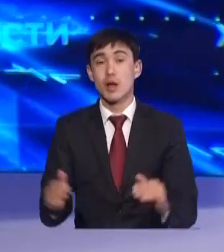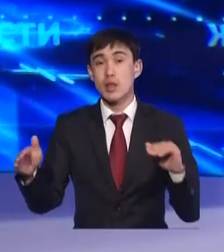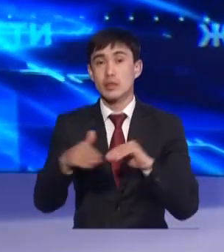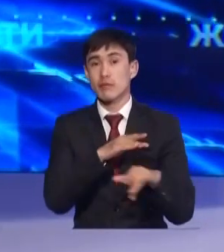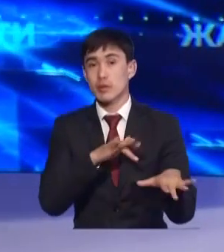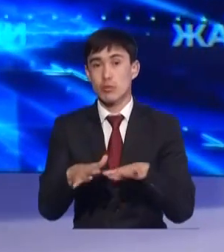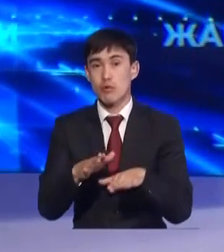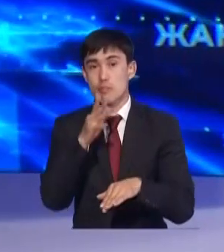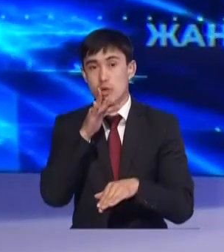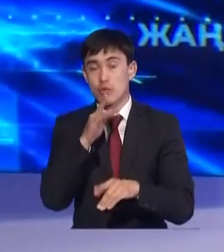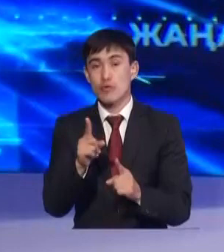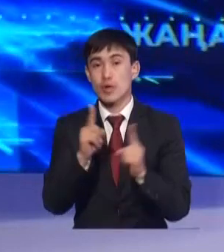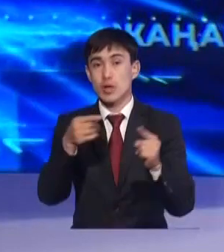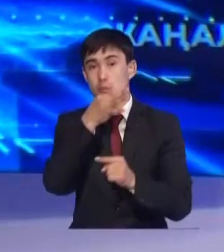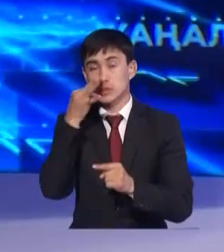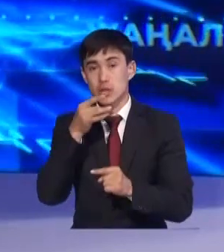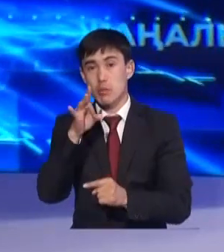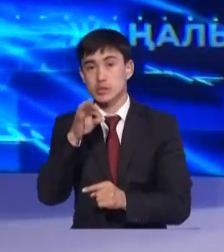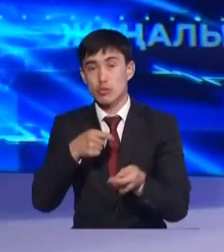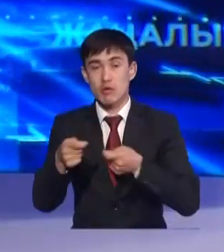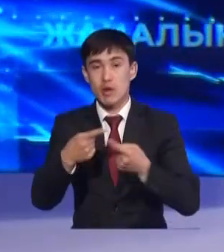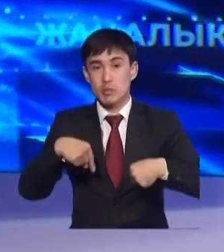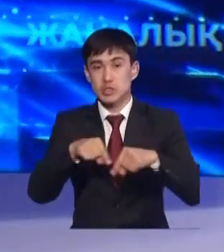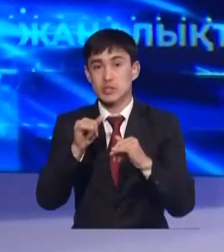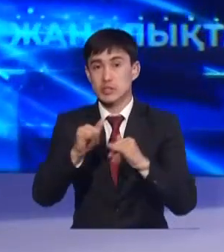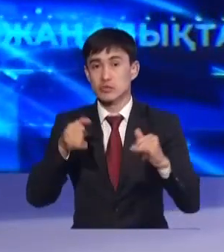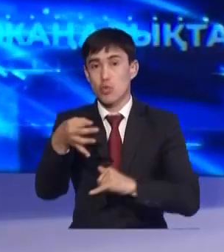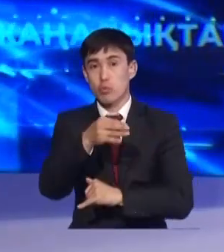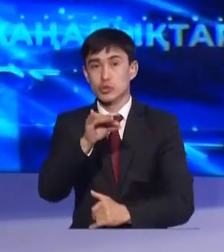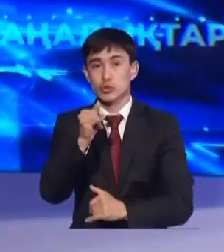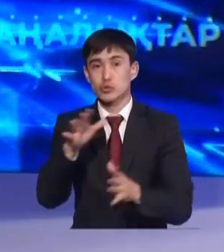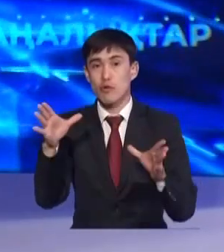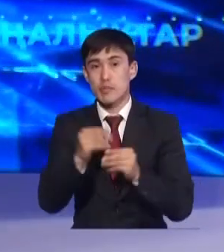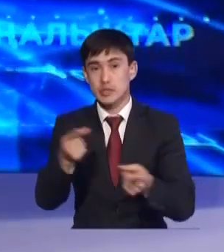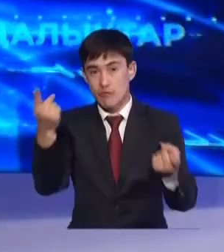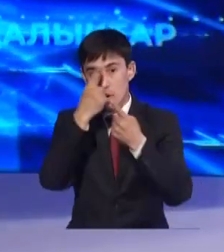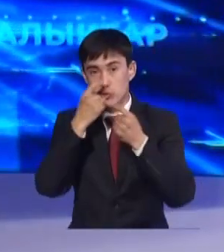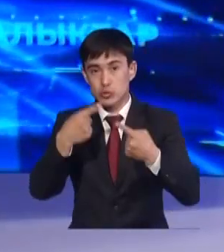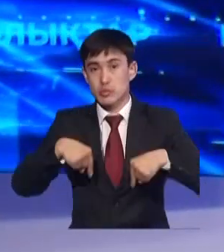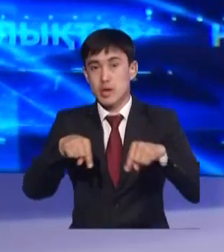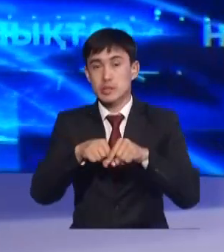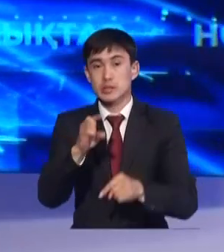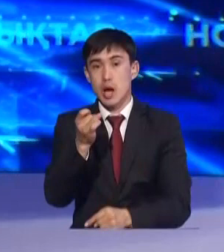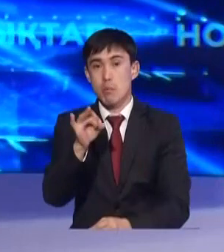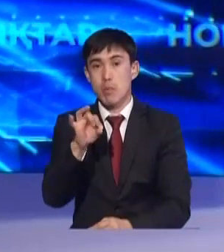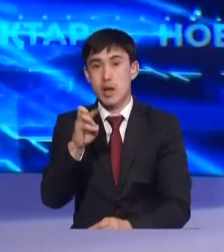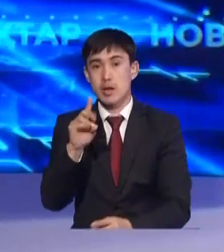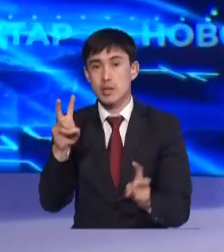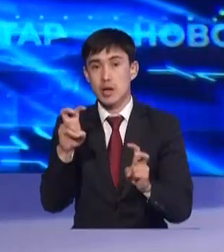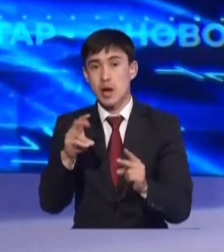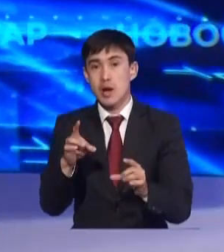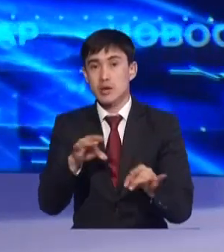Твори добро в период Великого поста Рамазан управлени общественного развития области жиу совместно с информационным агентством